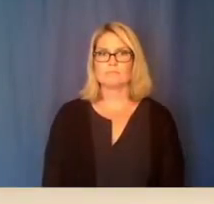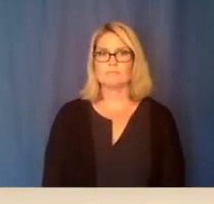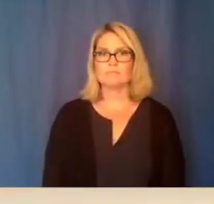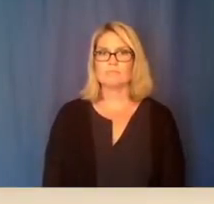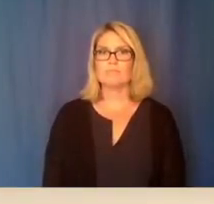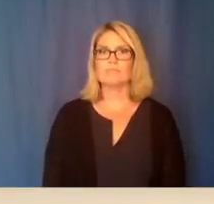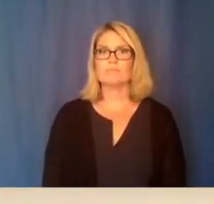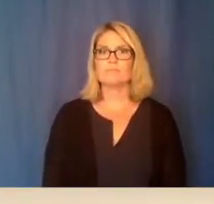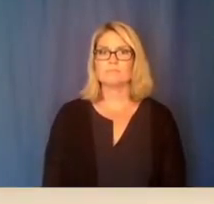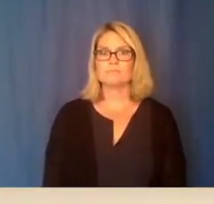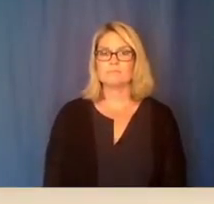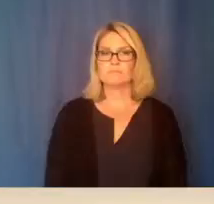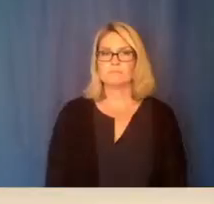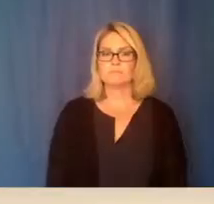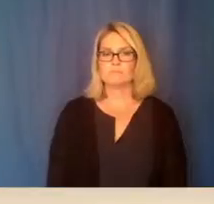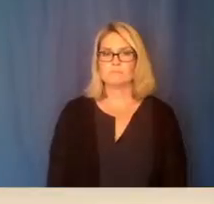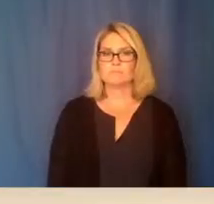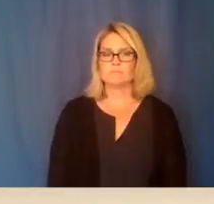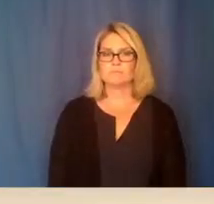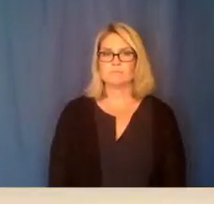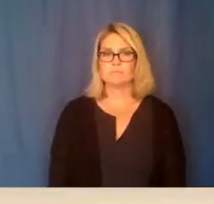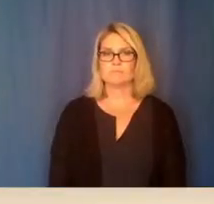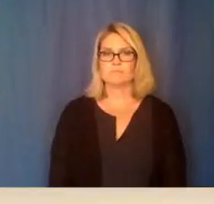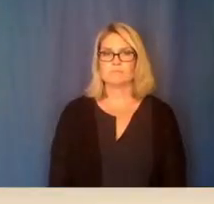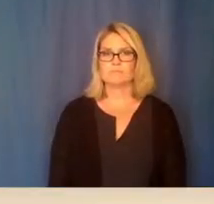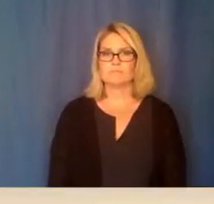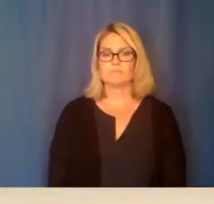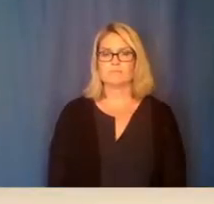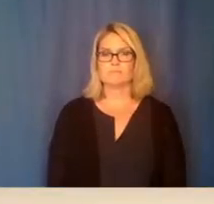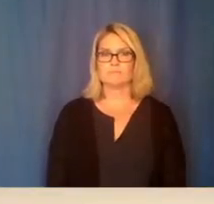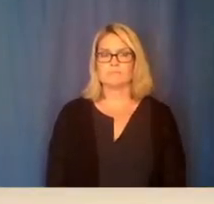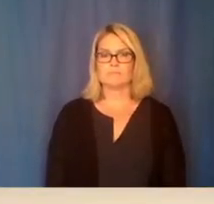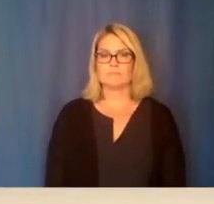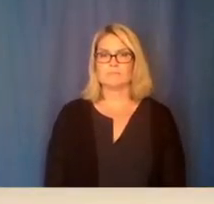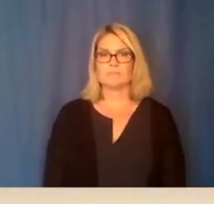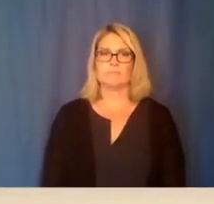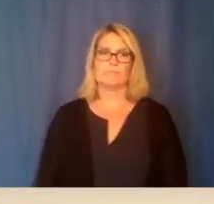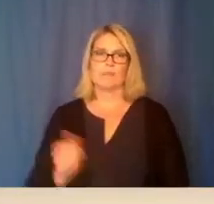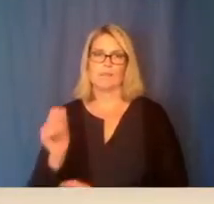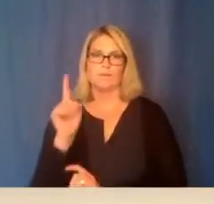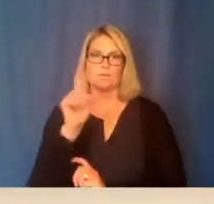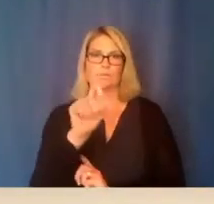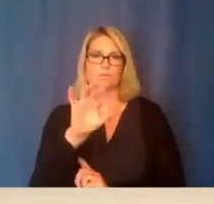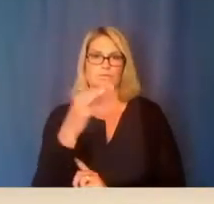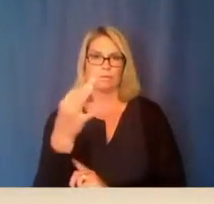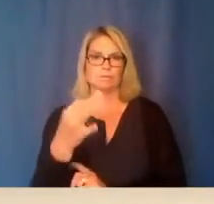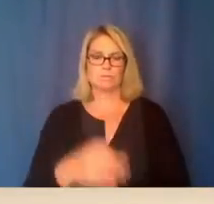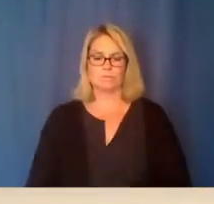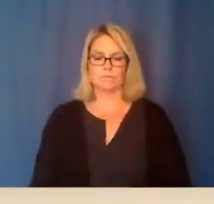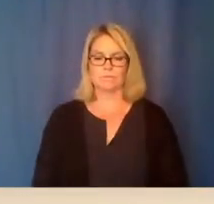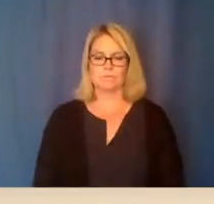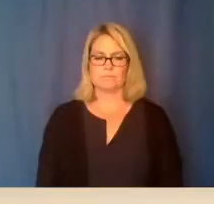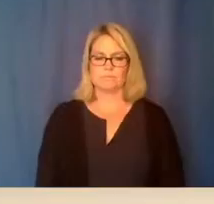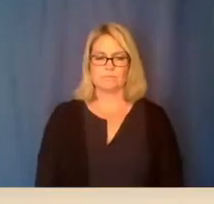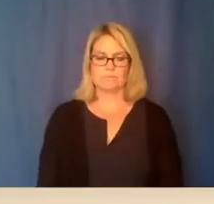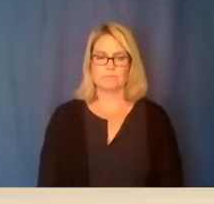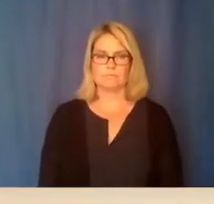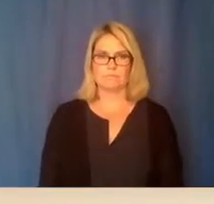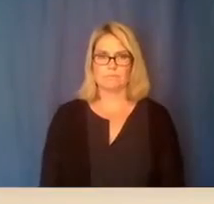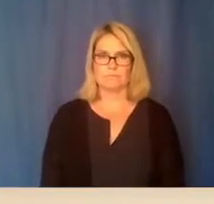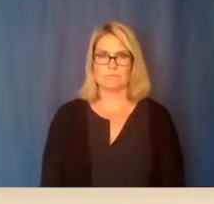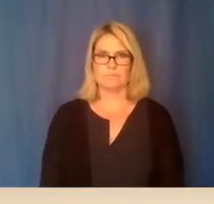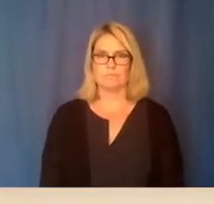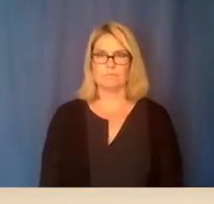masque. Mhm. Et pour les gens qui sont peut-être plus craintifs de